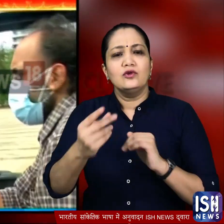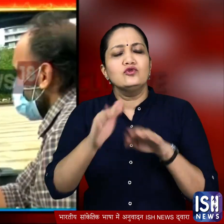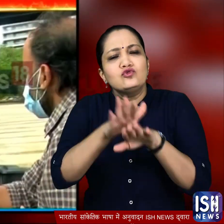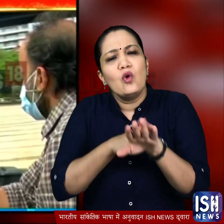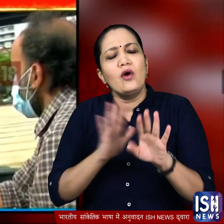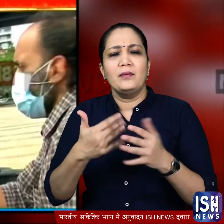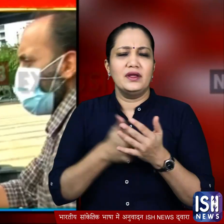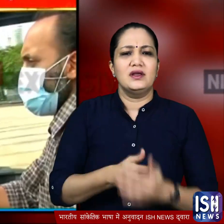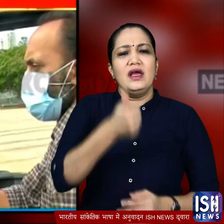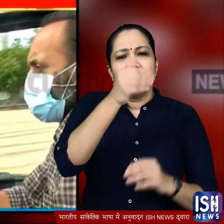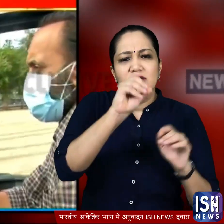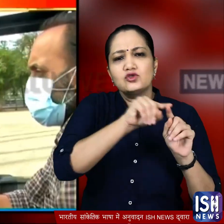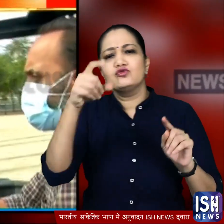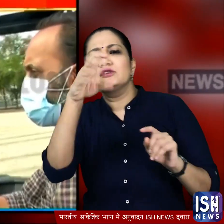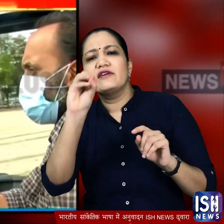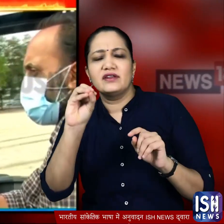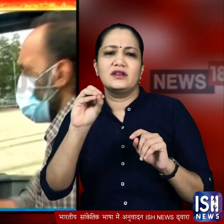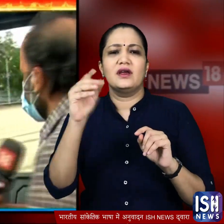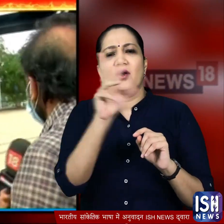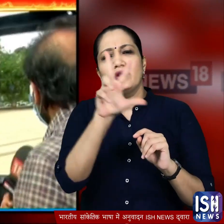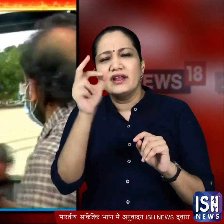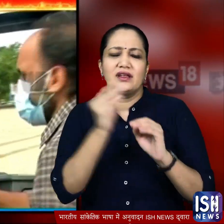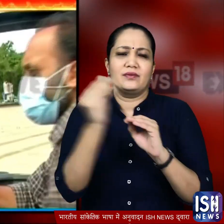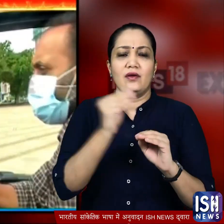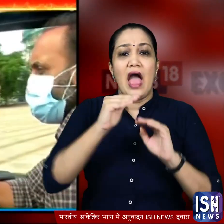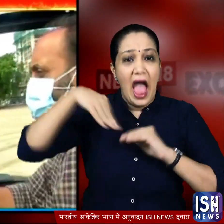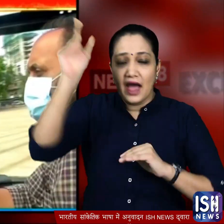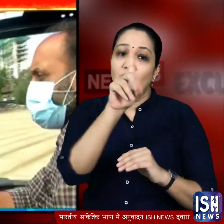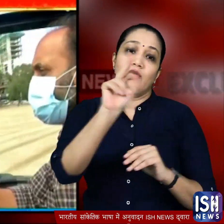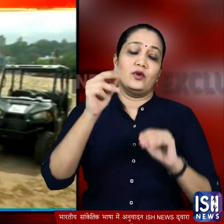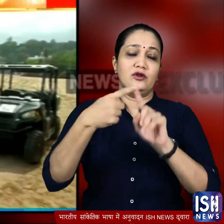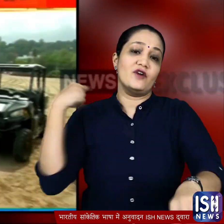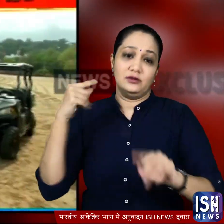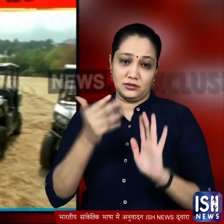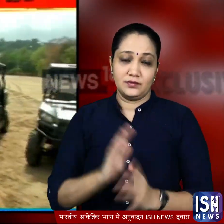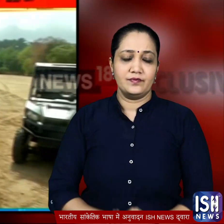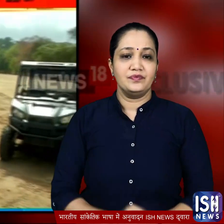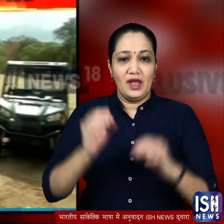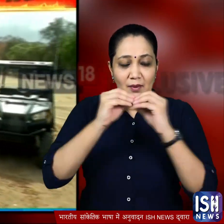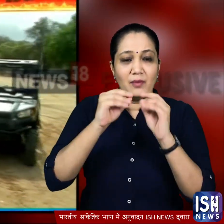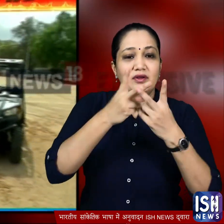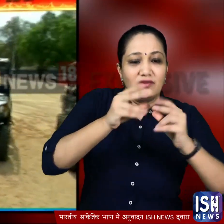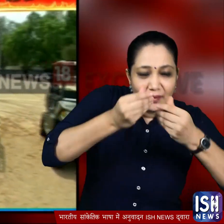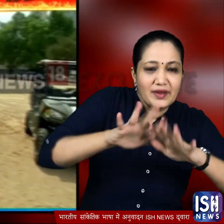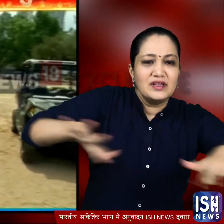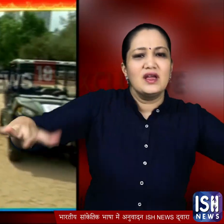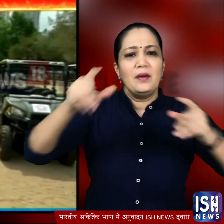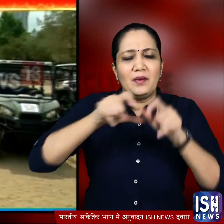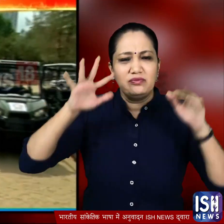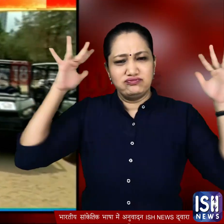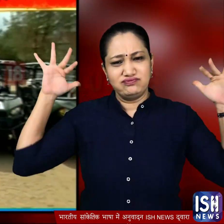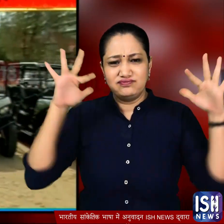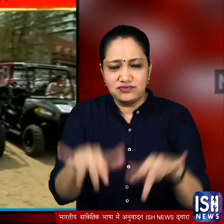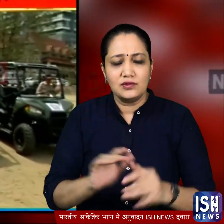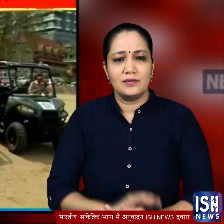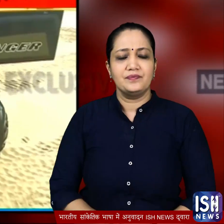ही, लो में भी आपका 70-80 तक जाता है, और हाई में कितना स्पीड हाई में 120 तक जाता है। मुंबई में अलग अलग बीच पर अक्सर लोगों की